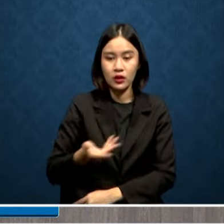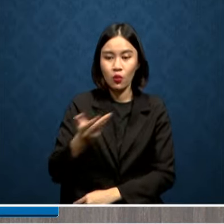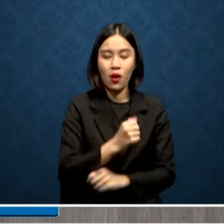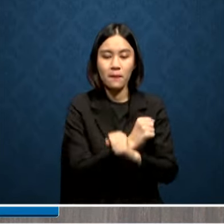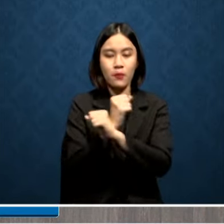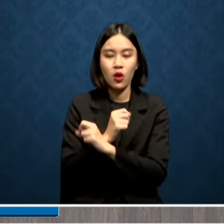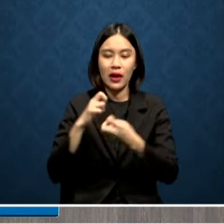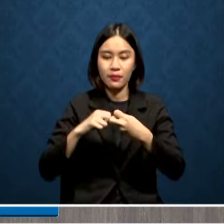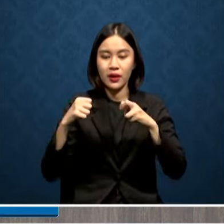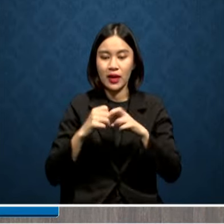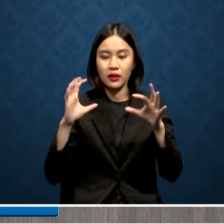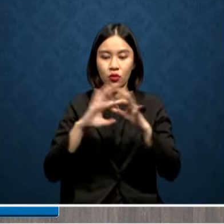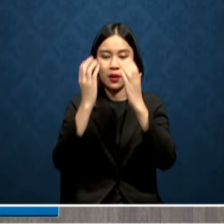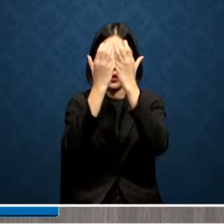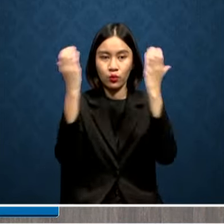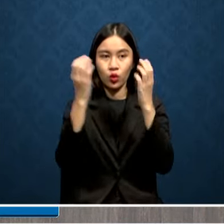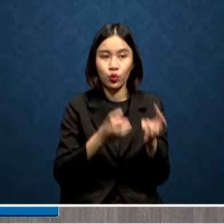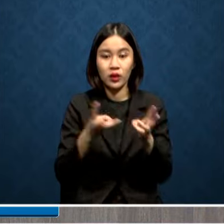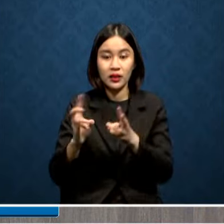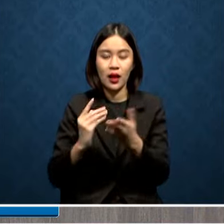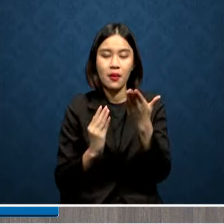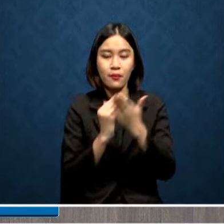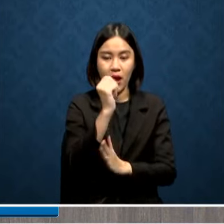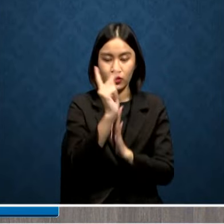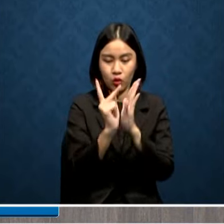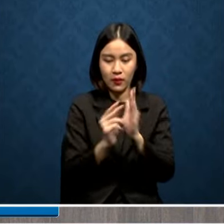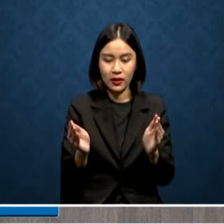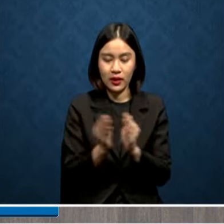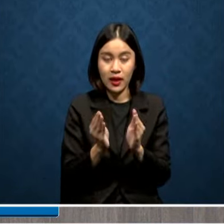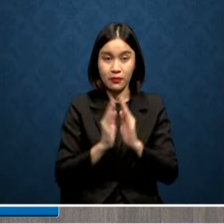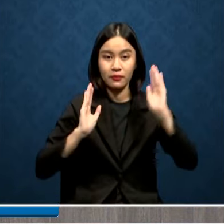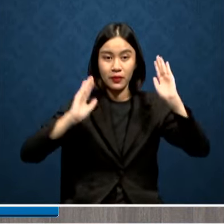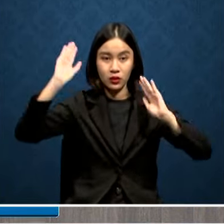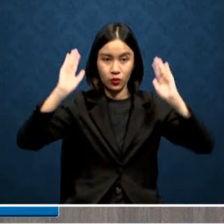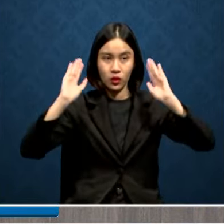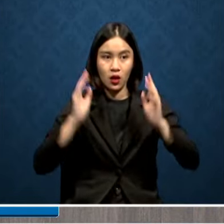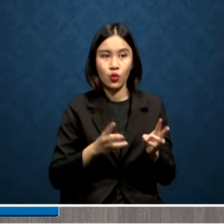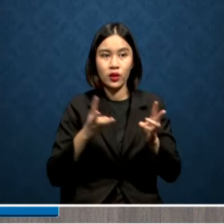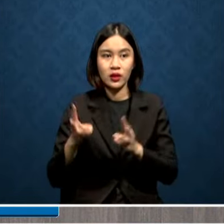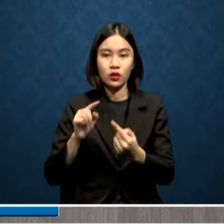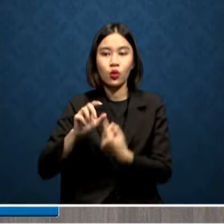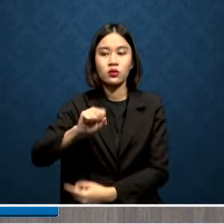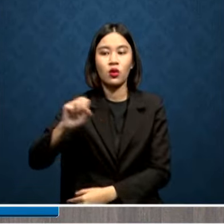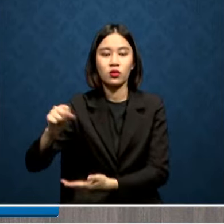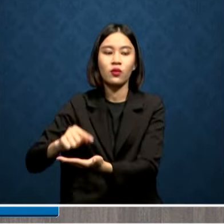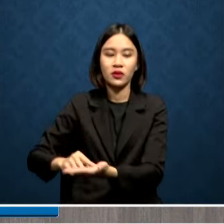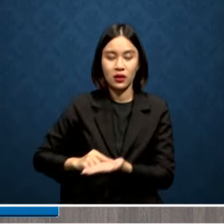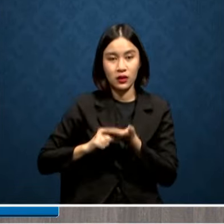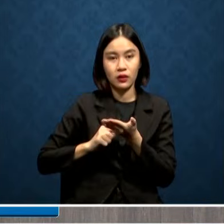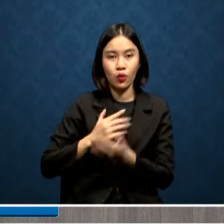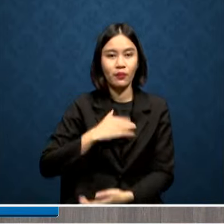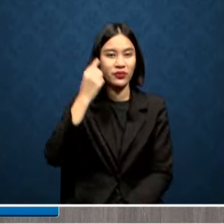วิกฤตรัฐธรรมนูญด้วยการผ่านกฎหมายการออกเสียงประชามติในแบบที่ส.สเสนอมานั้นเนี่ยผม